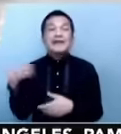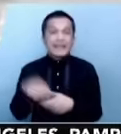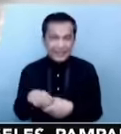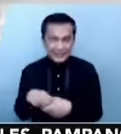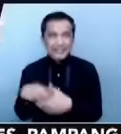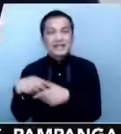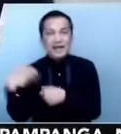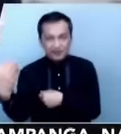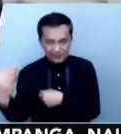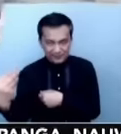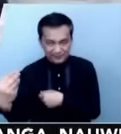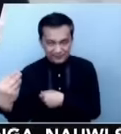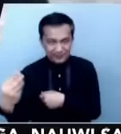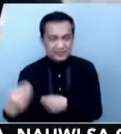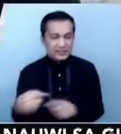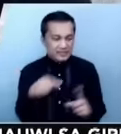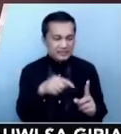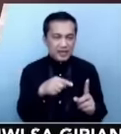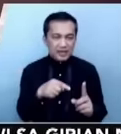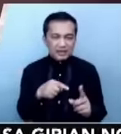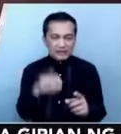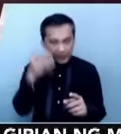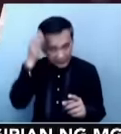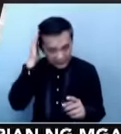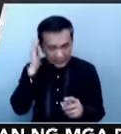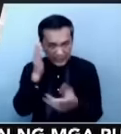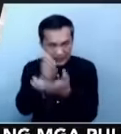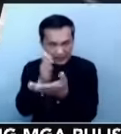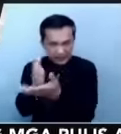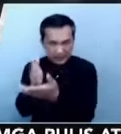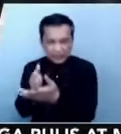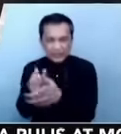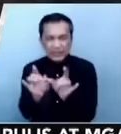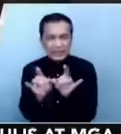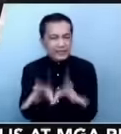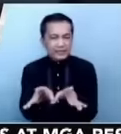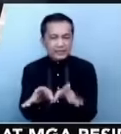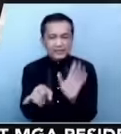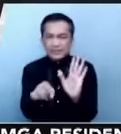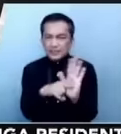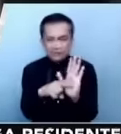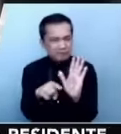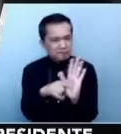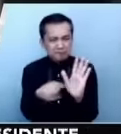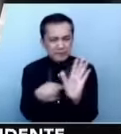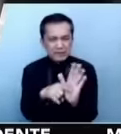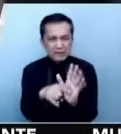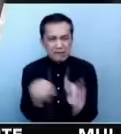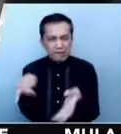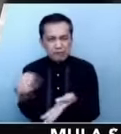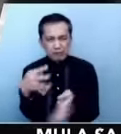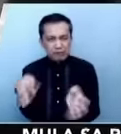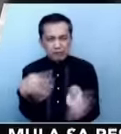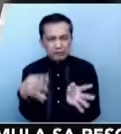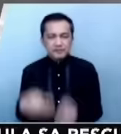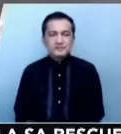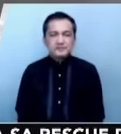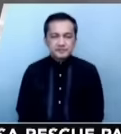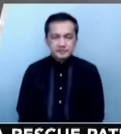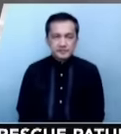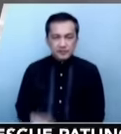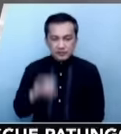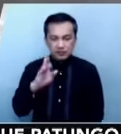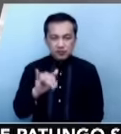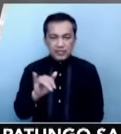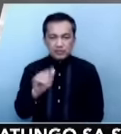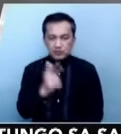Kaya pakiusap niya. Tigilan na ang hate, negativity at pambabash. July 2023 nang